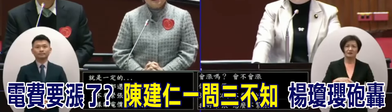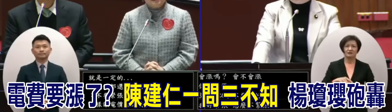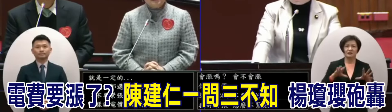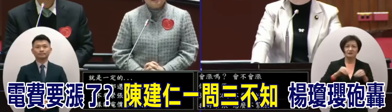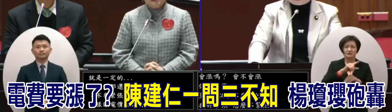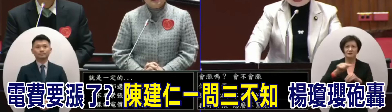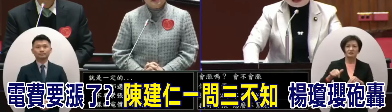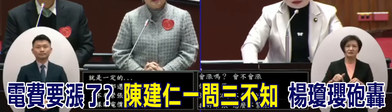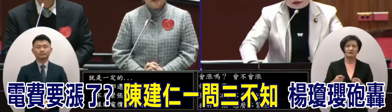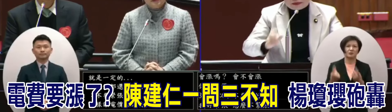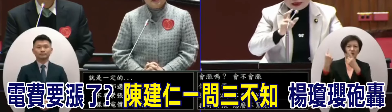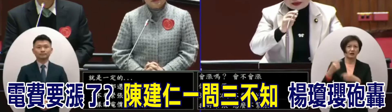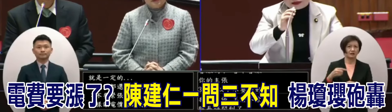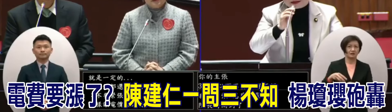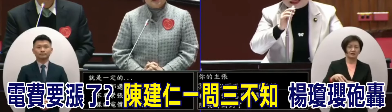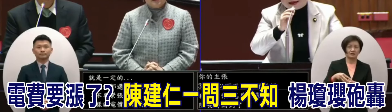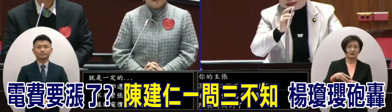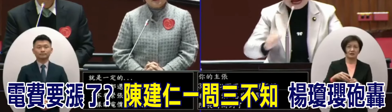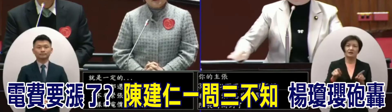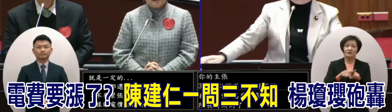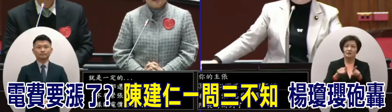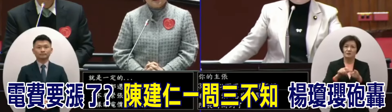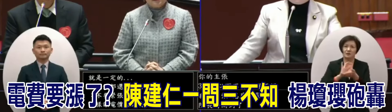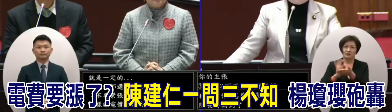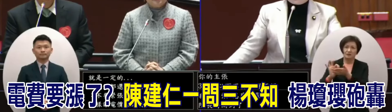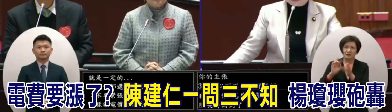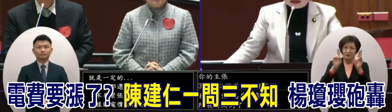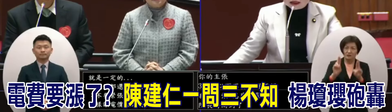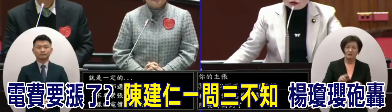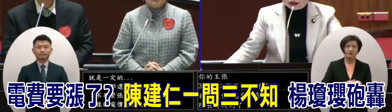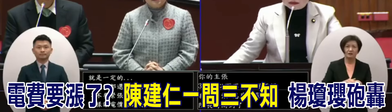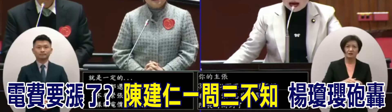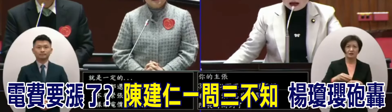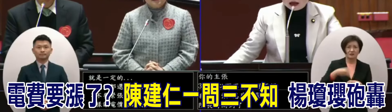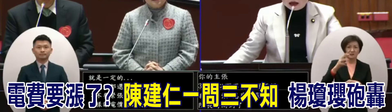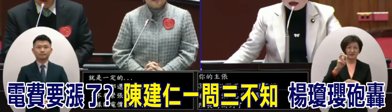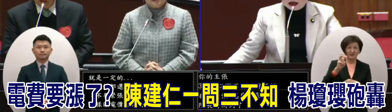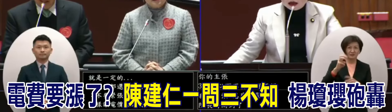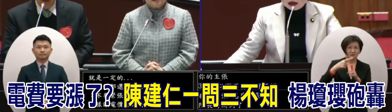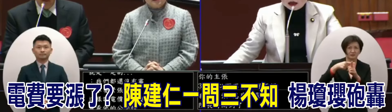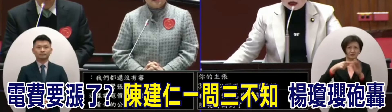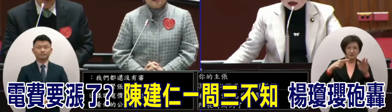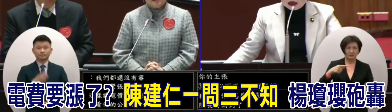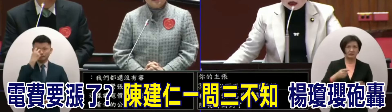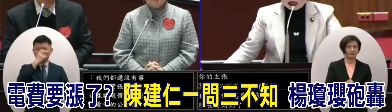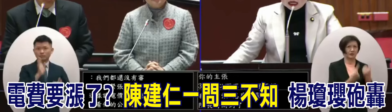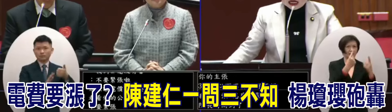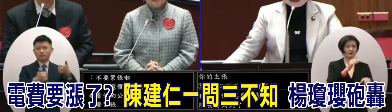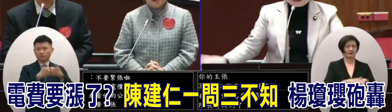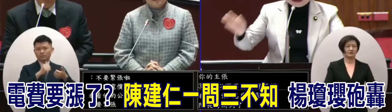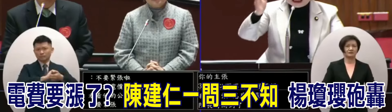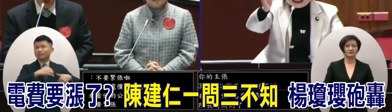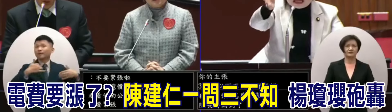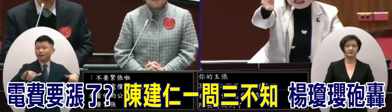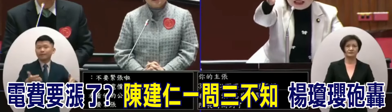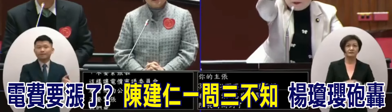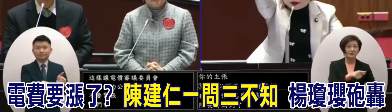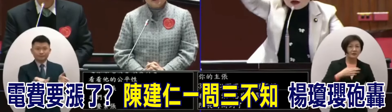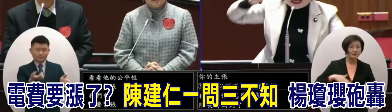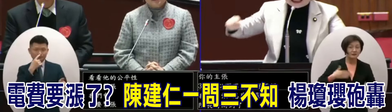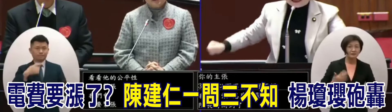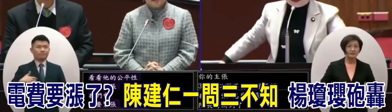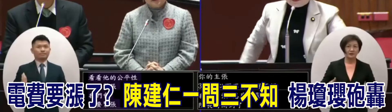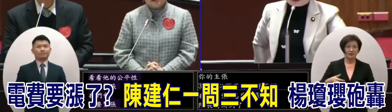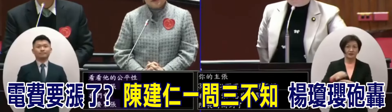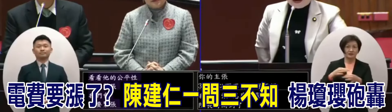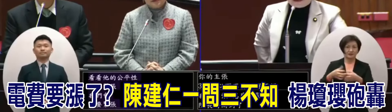涨，330度的民生用电要涨，你知道这个讯息吗？ 审议委员会还没有做决定之前， 你知道经济部